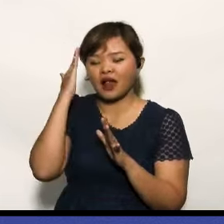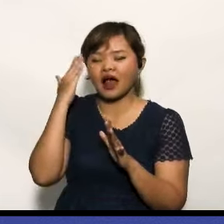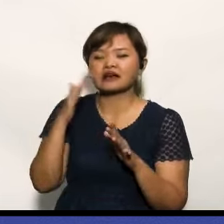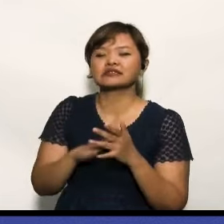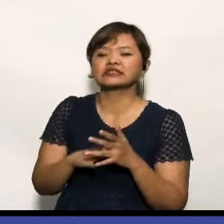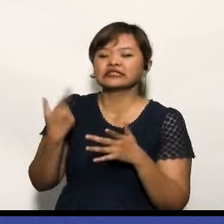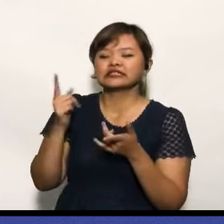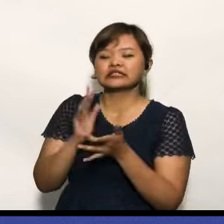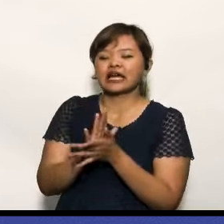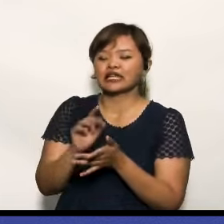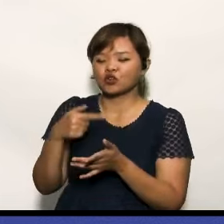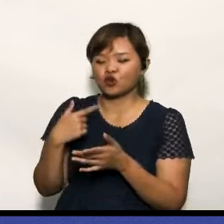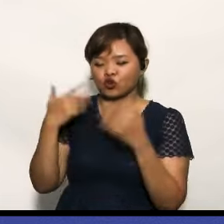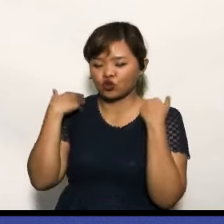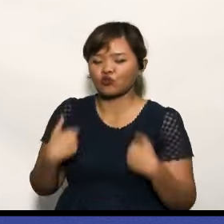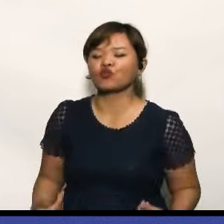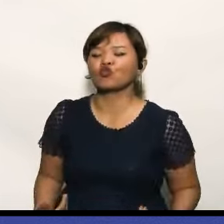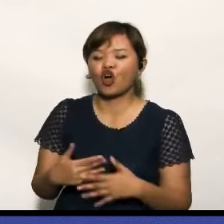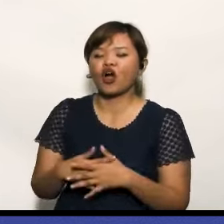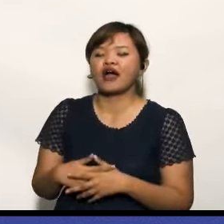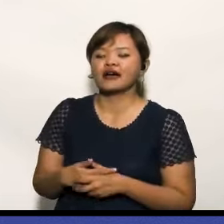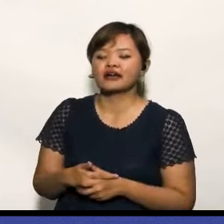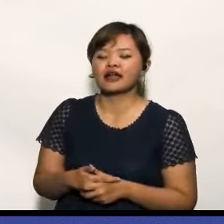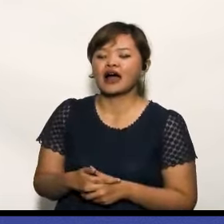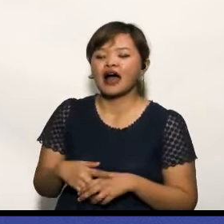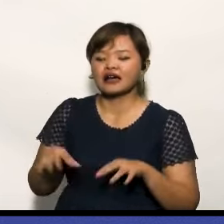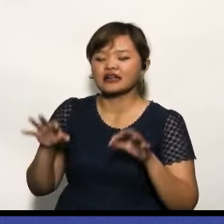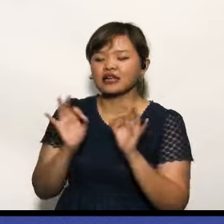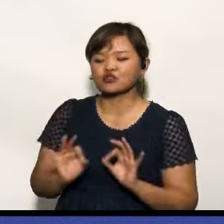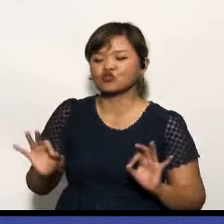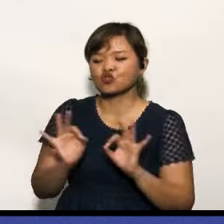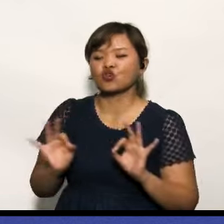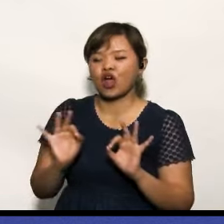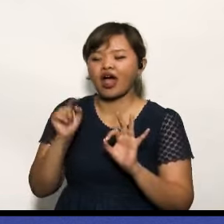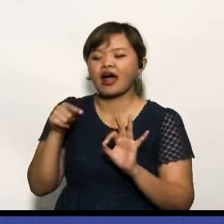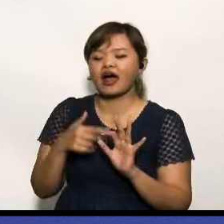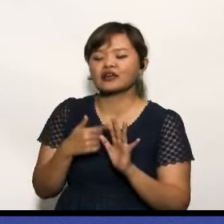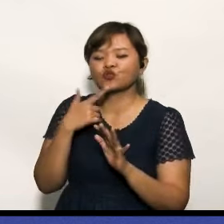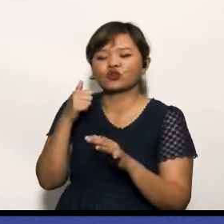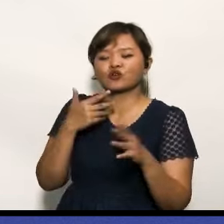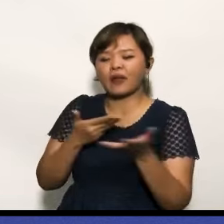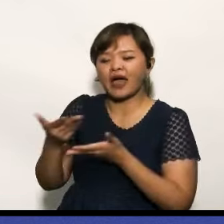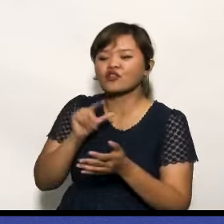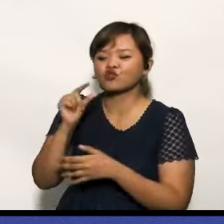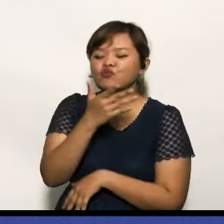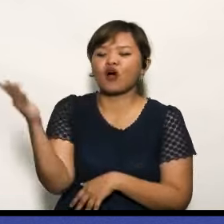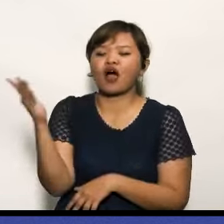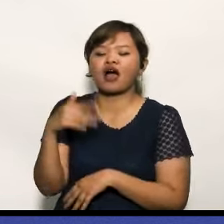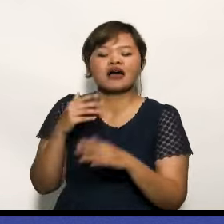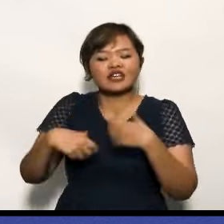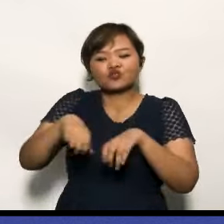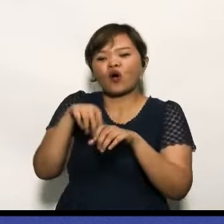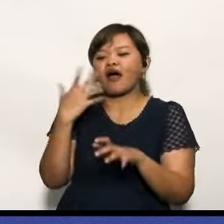lah seluruh tubuh yang rapi tersusun, diikat menjadi satu oleh pelayanan semua baginya, sesuai